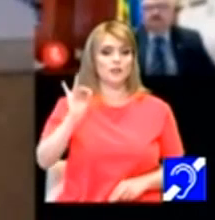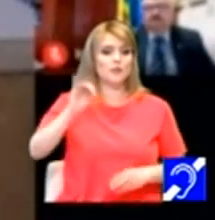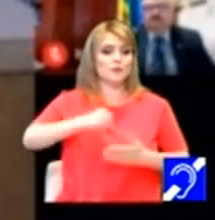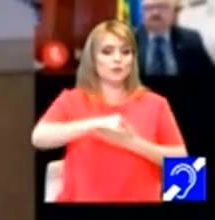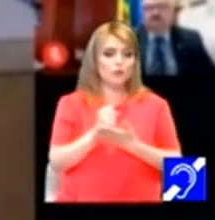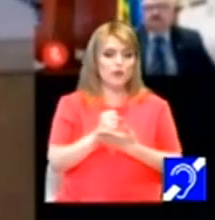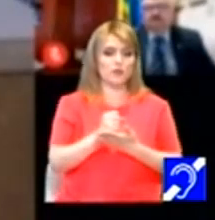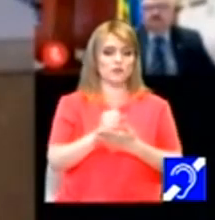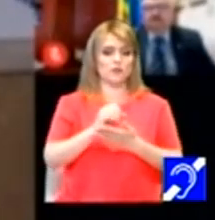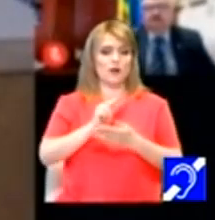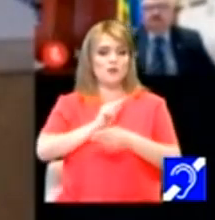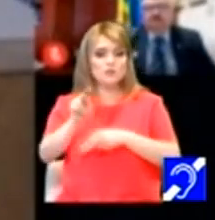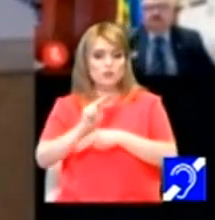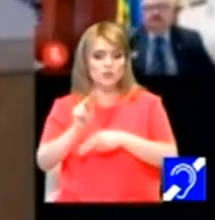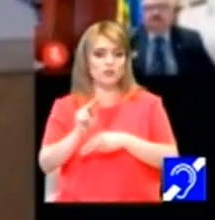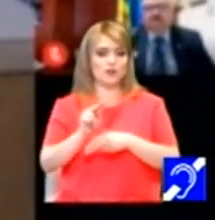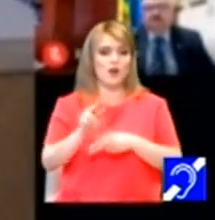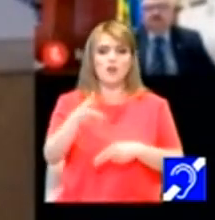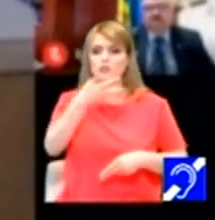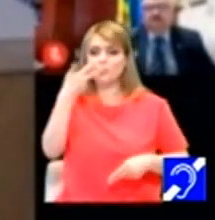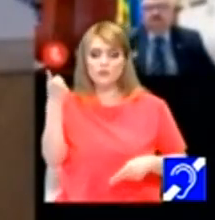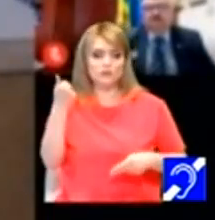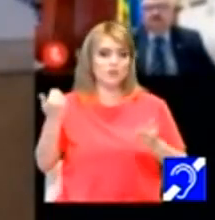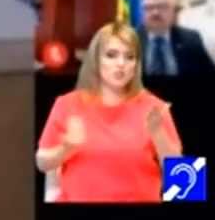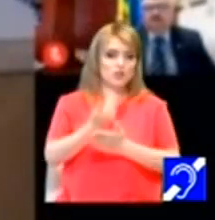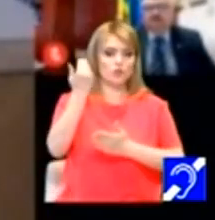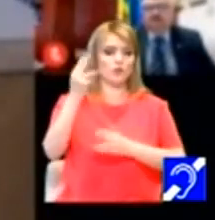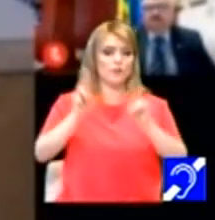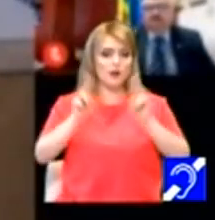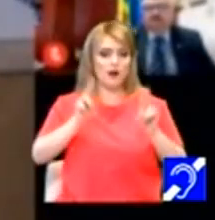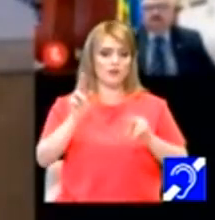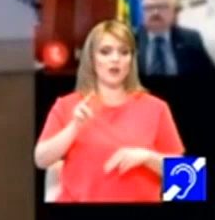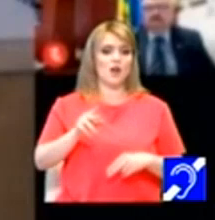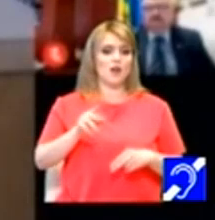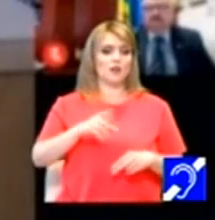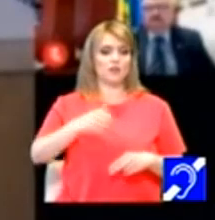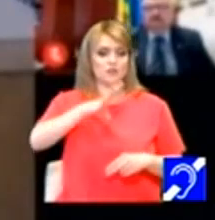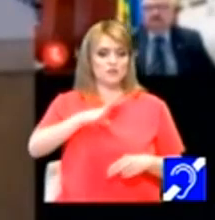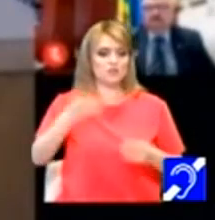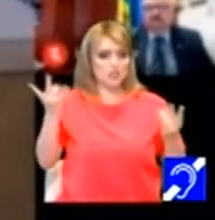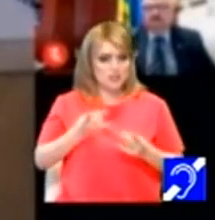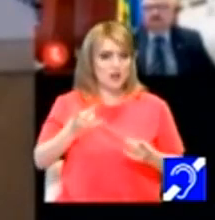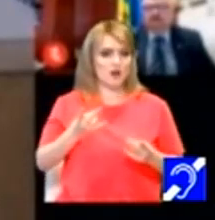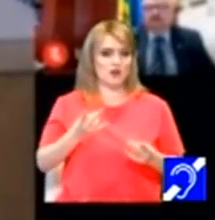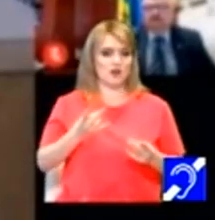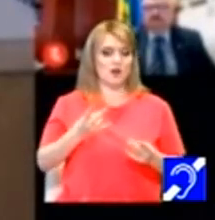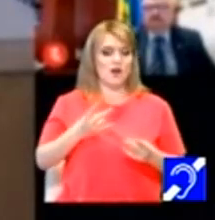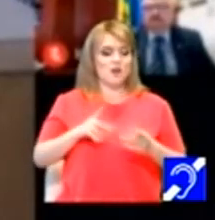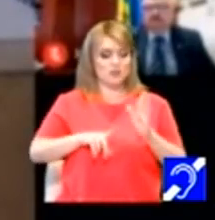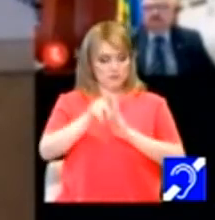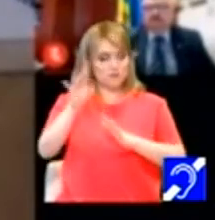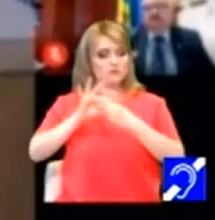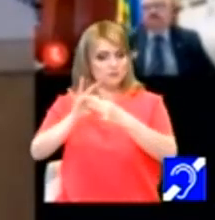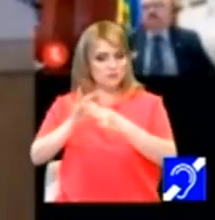adoptarea instrumentelor și a deprinderii filozofiei Google a fost necesar ca să facem acest parteneriat